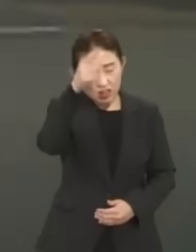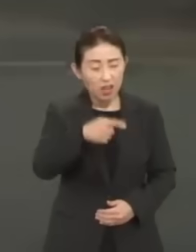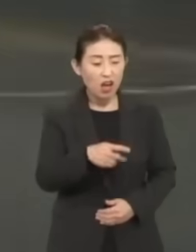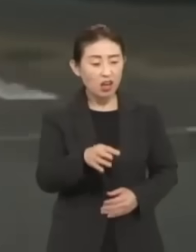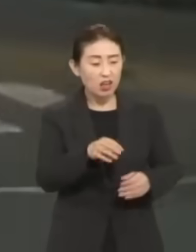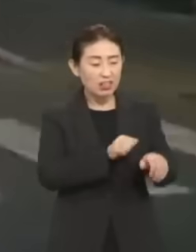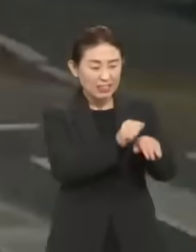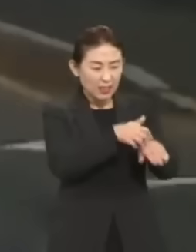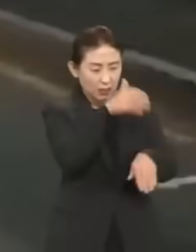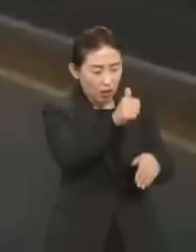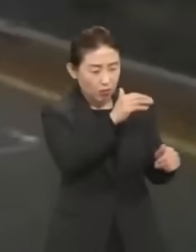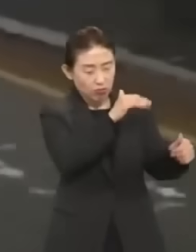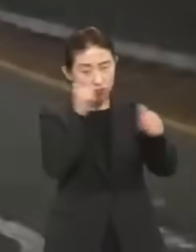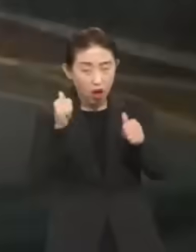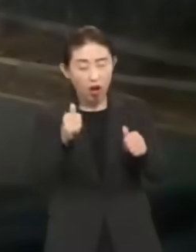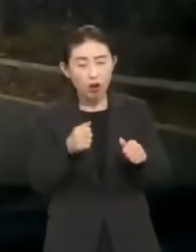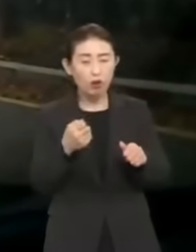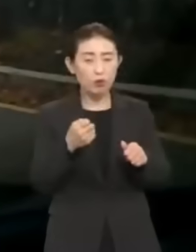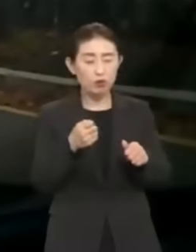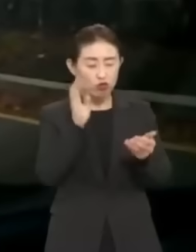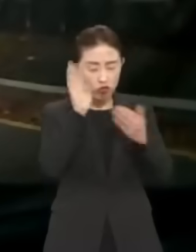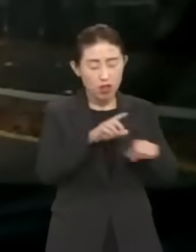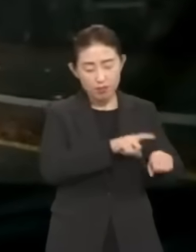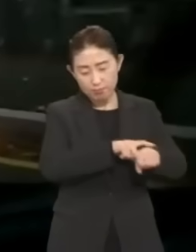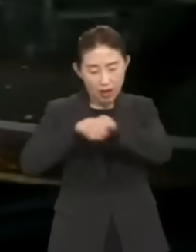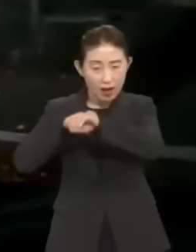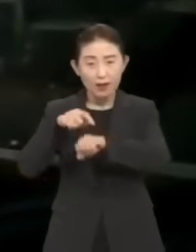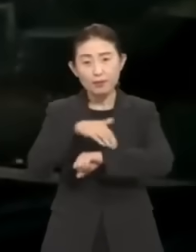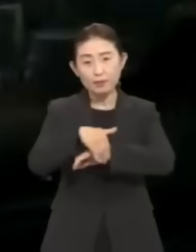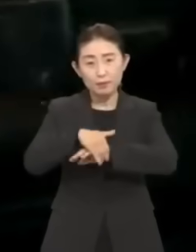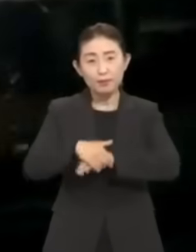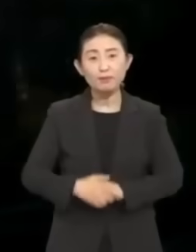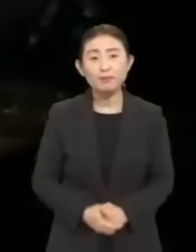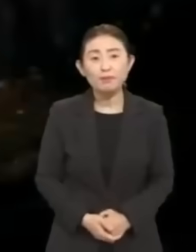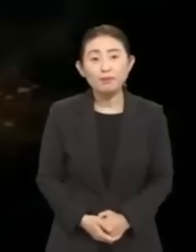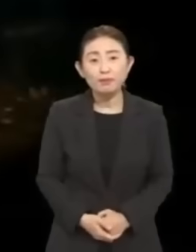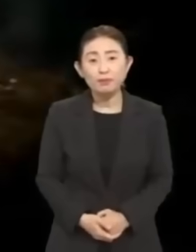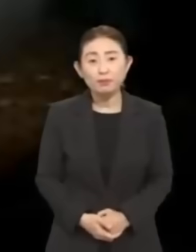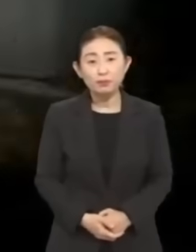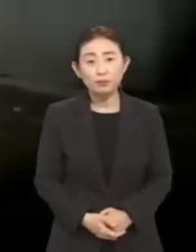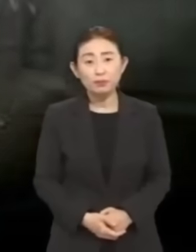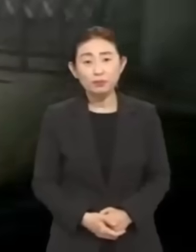대표를 불러 조사한 뒤 형사 입건할 예정입니다. TJB 조형준입니다.